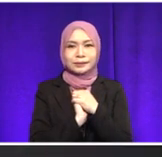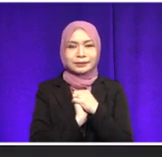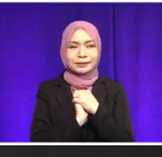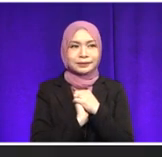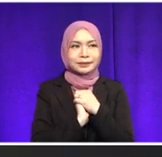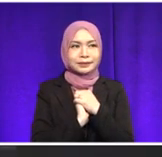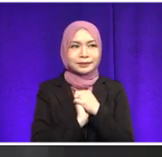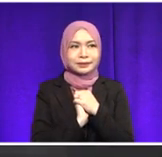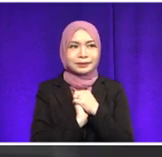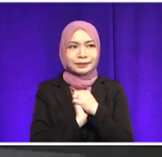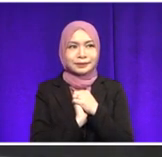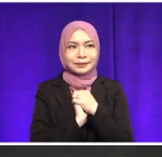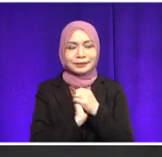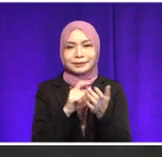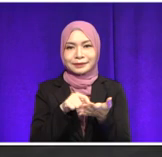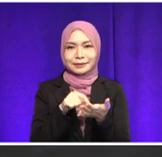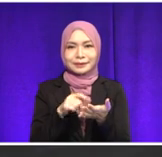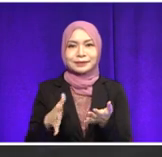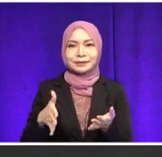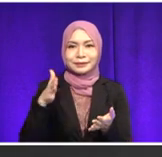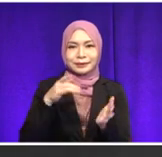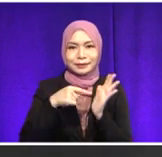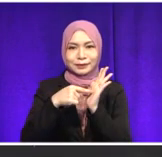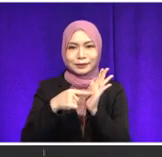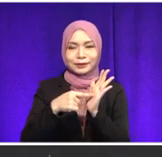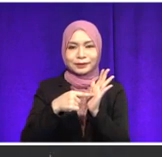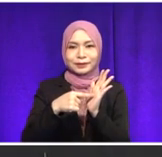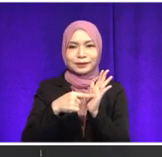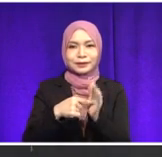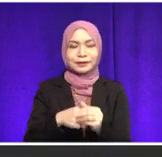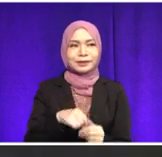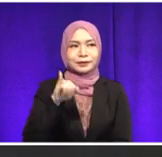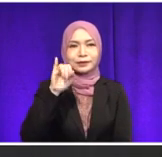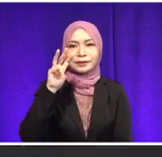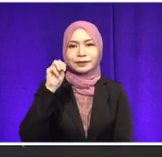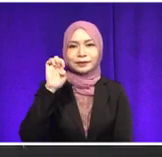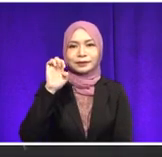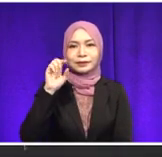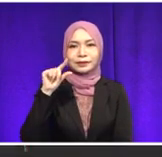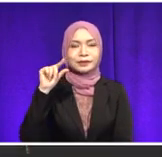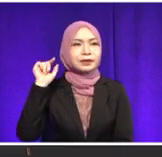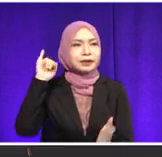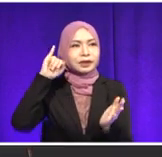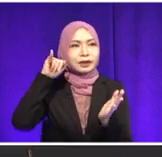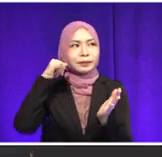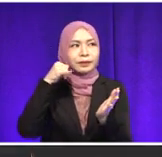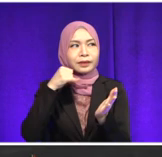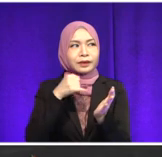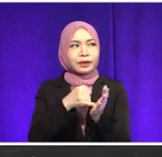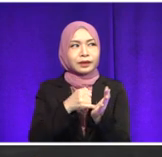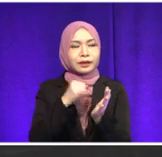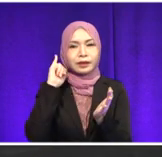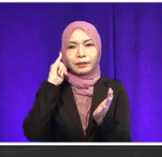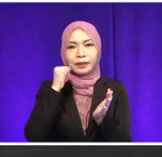angka ke image produk tadi bila ada seimbang garisan dan sebagainya Oke jadi Mengapa